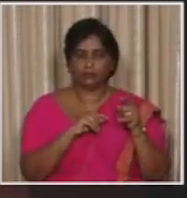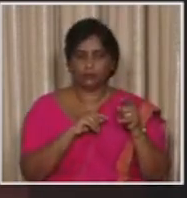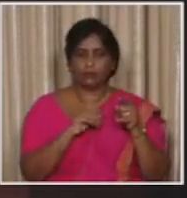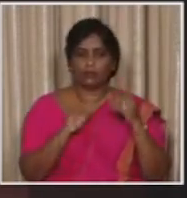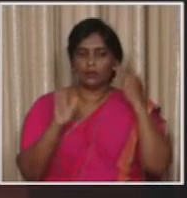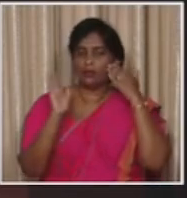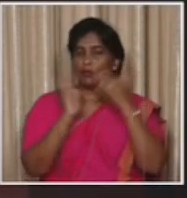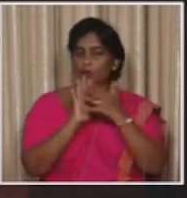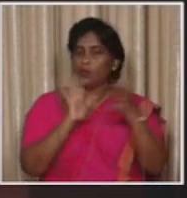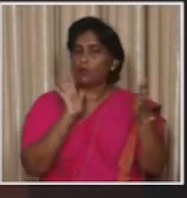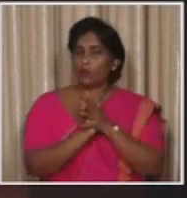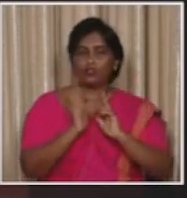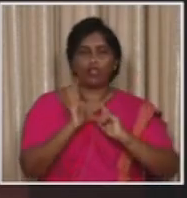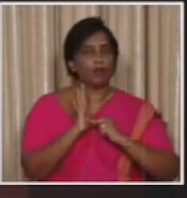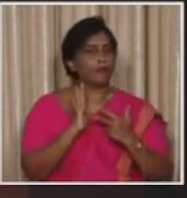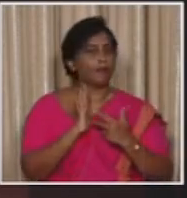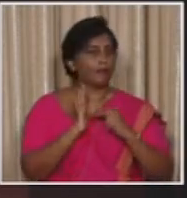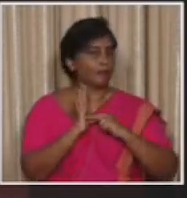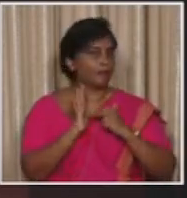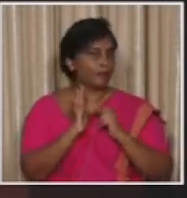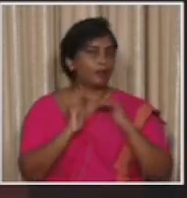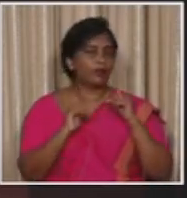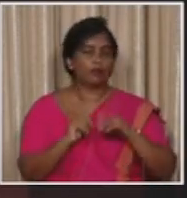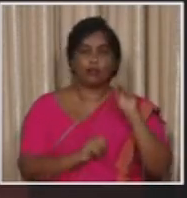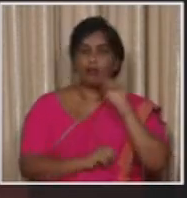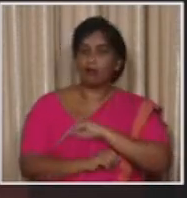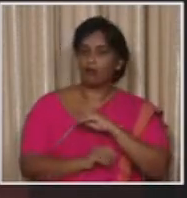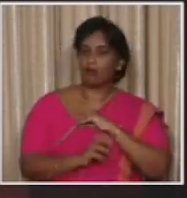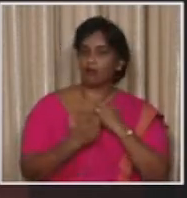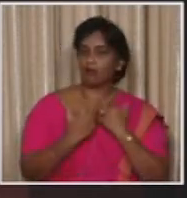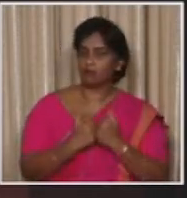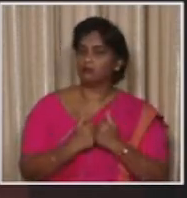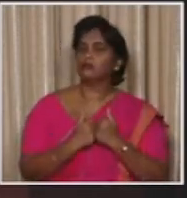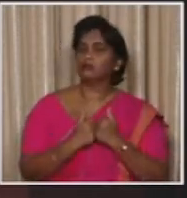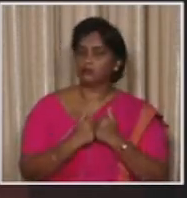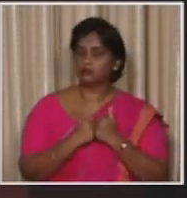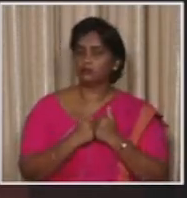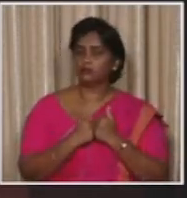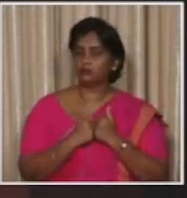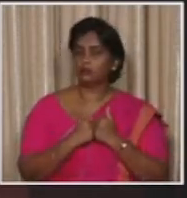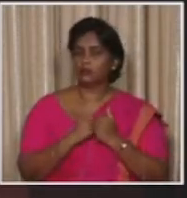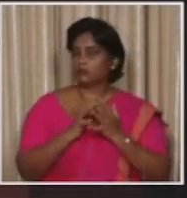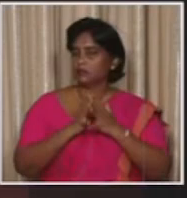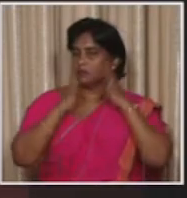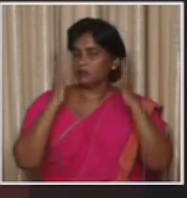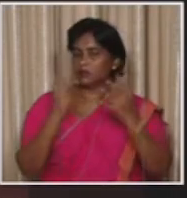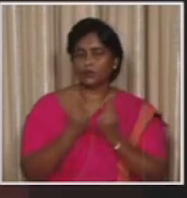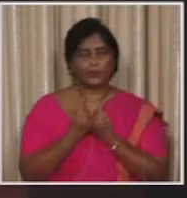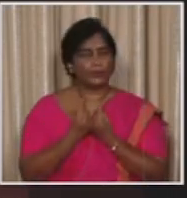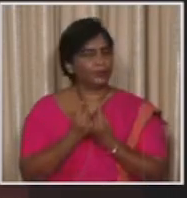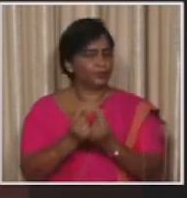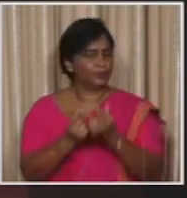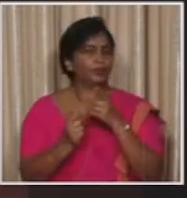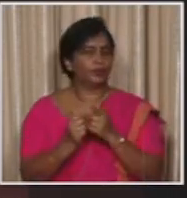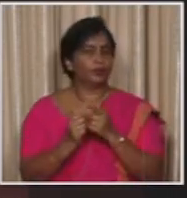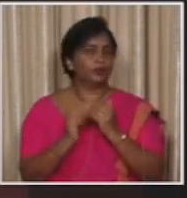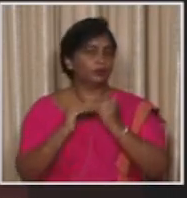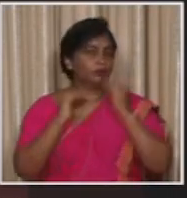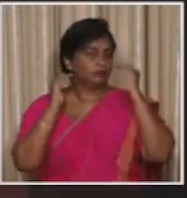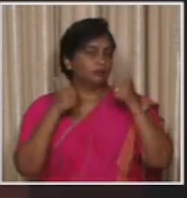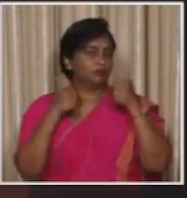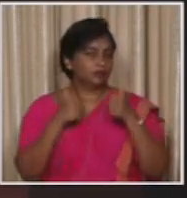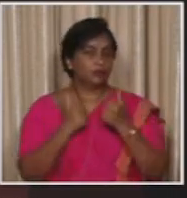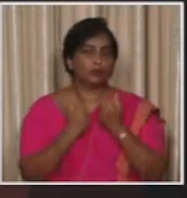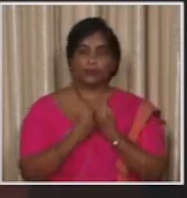ඒකාබද්ධ ව්‍යාපෘති වලට ගිහිල්ලා අද ලාභ ලබන ප්‍රමාණය වඩා කාර්යක්ෂම, වඩා